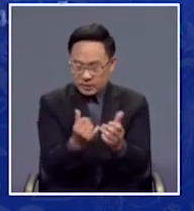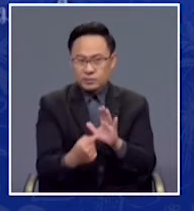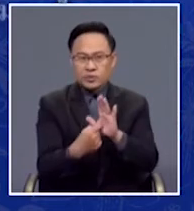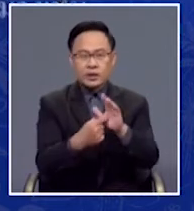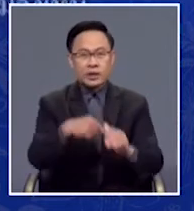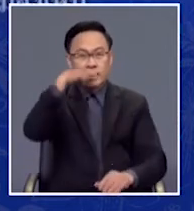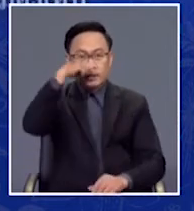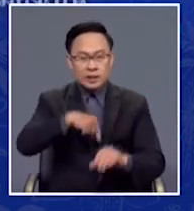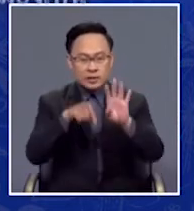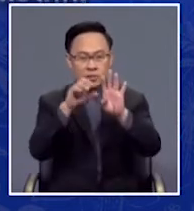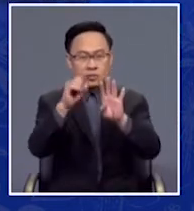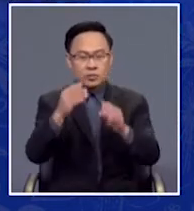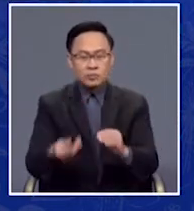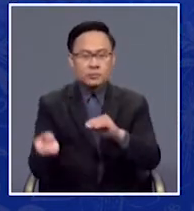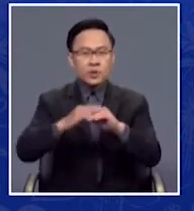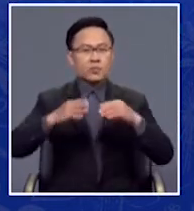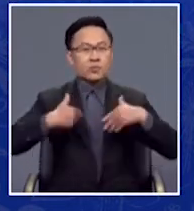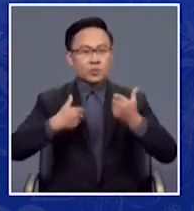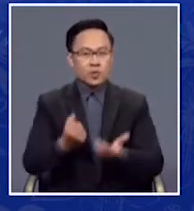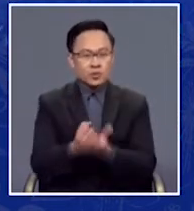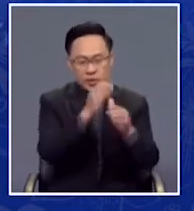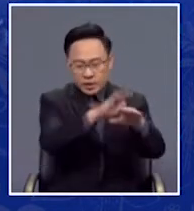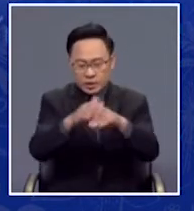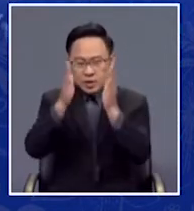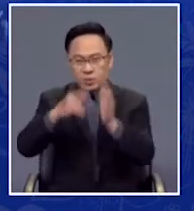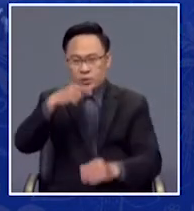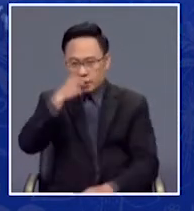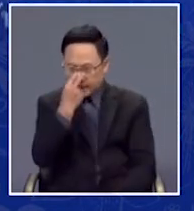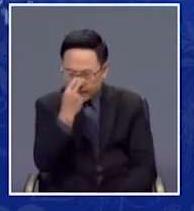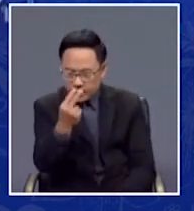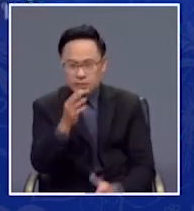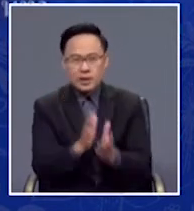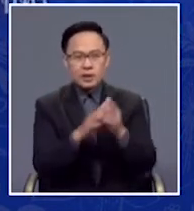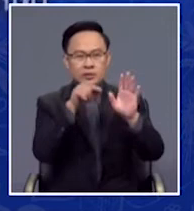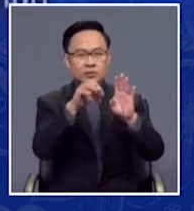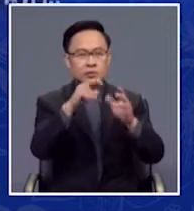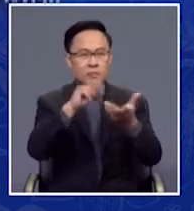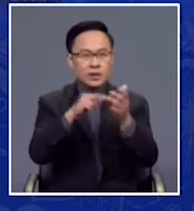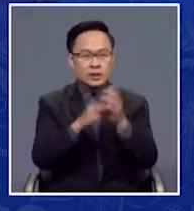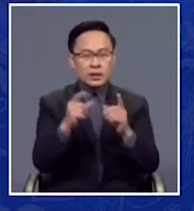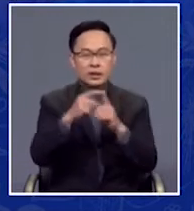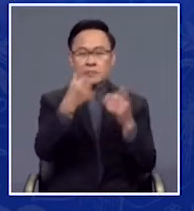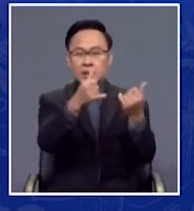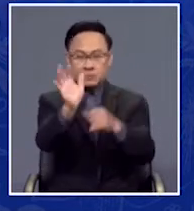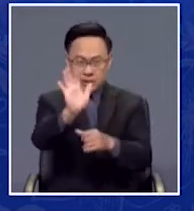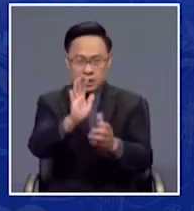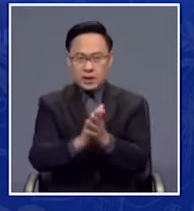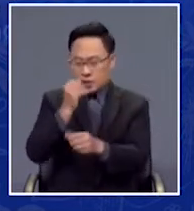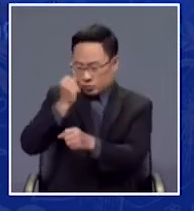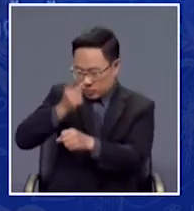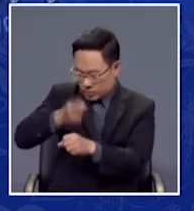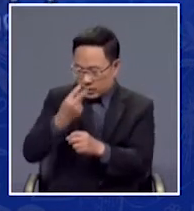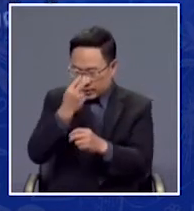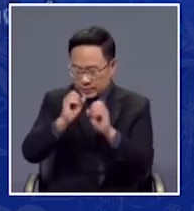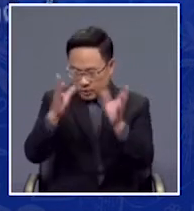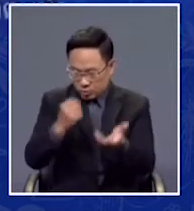Thailand 4.0 เพิ่มพูนสุขช่วยกันปลุกพี่น้องไทยให้มองเห็น 4.0 ไม่ใช่คำที่พูดเล่นทำให้เป็นเห็นดีด้วยช่